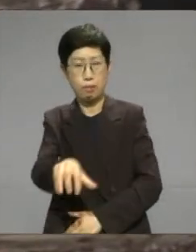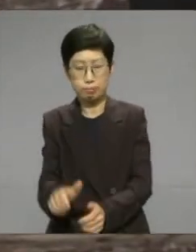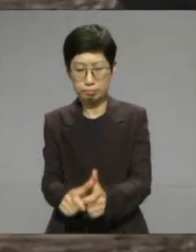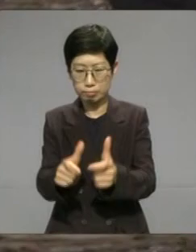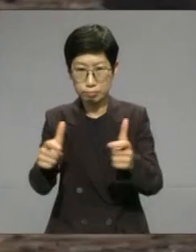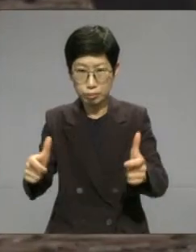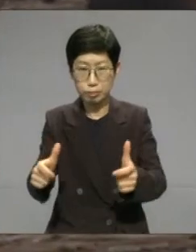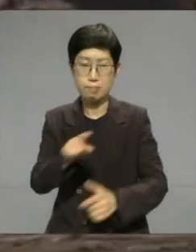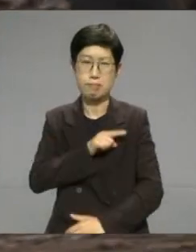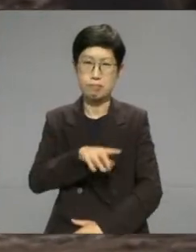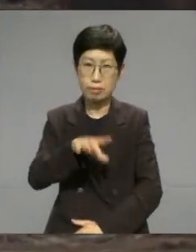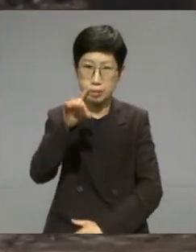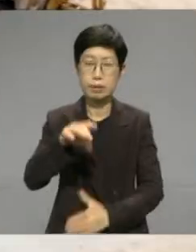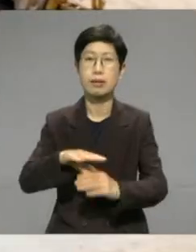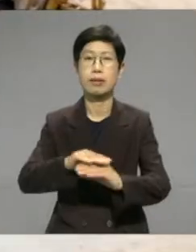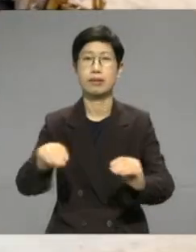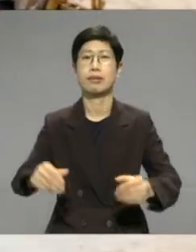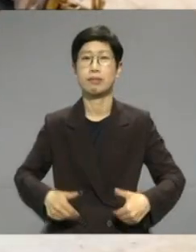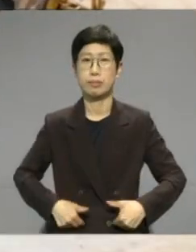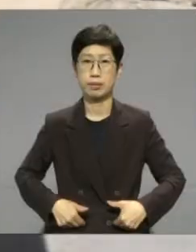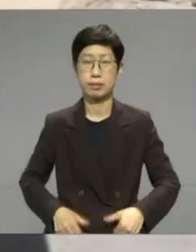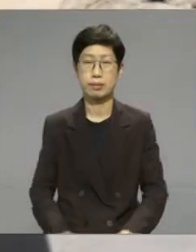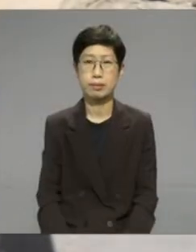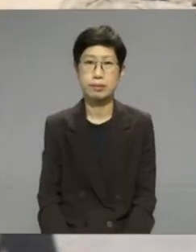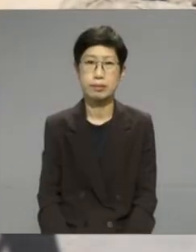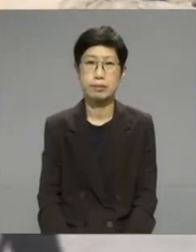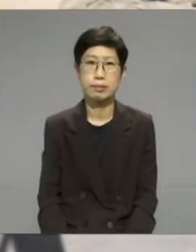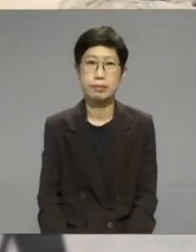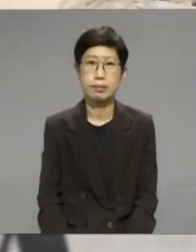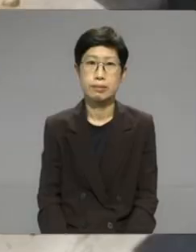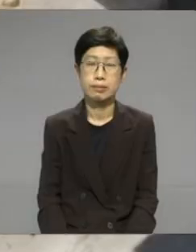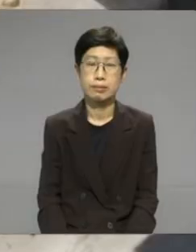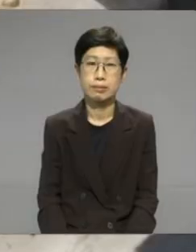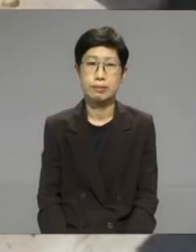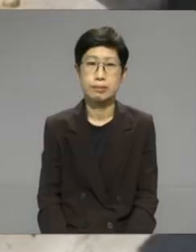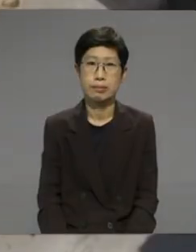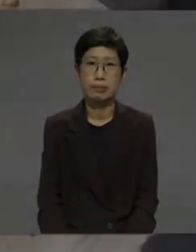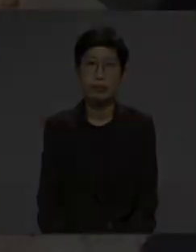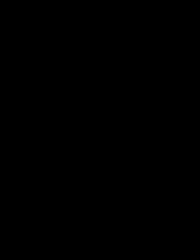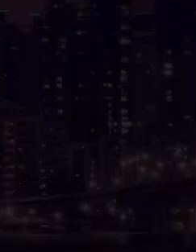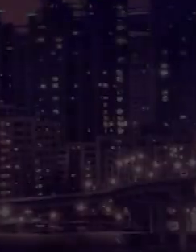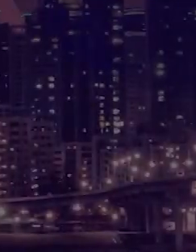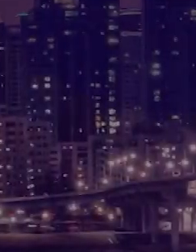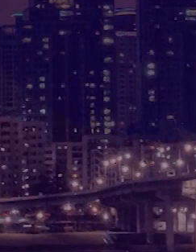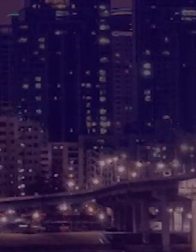확충하는 것이 선결 과제입니다. 월드뉴스 윤서영입니다.